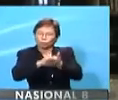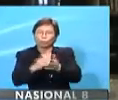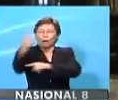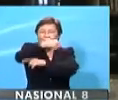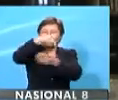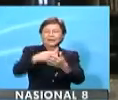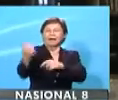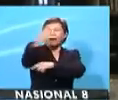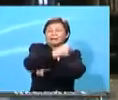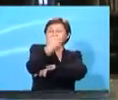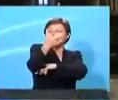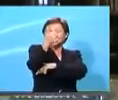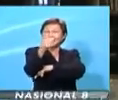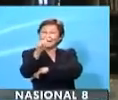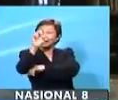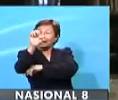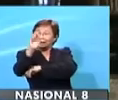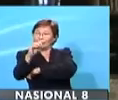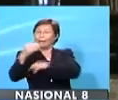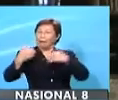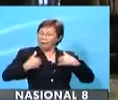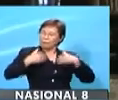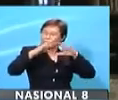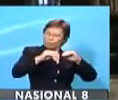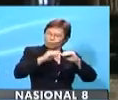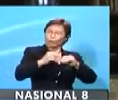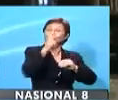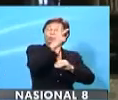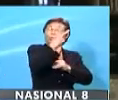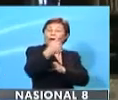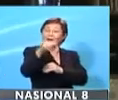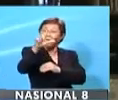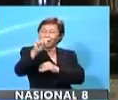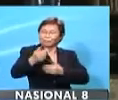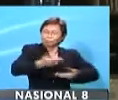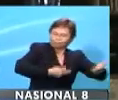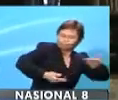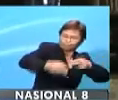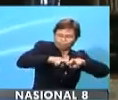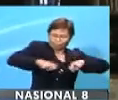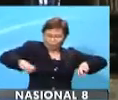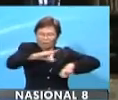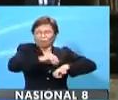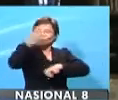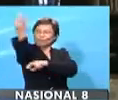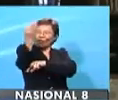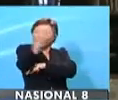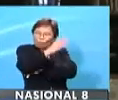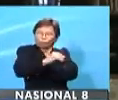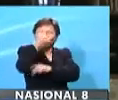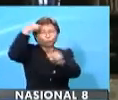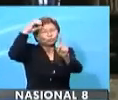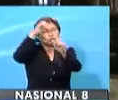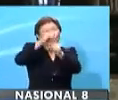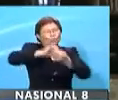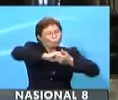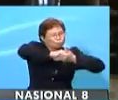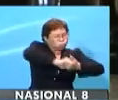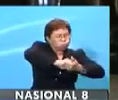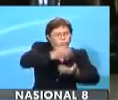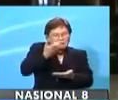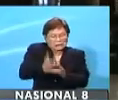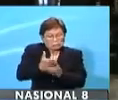Hari ketiga AEM juga menyaksikan mesyuarat dua hala, sesi pleno dan juga forum yang bertujuan untuk menjalin hubungan